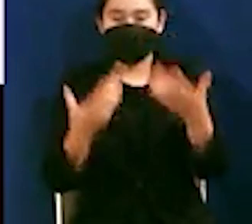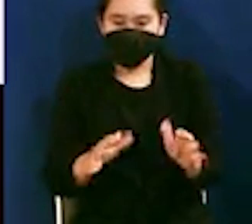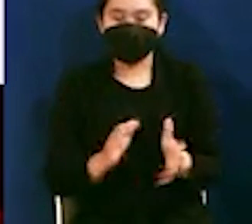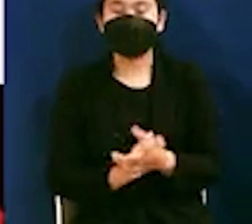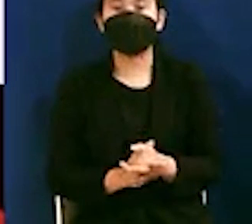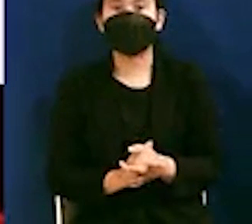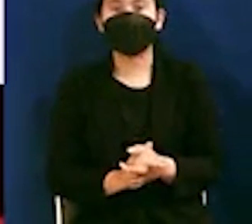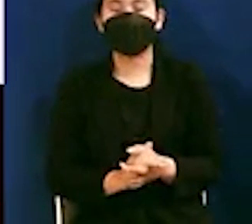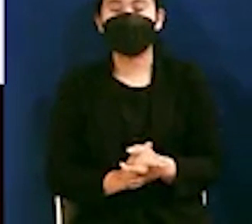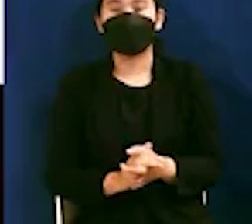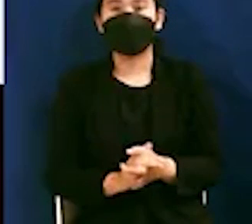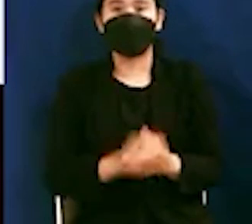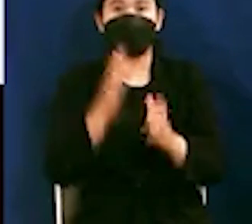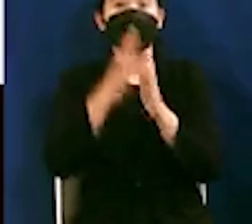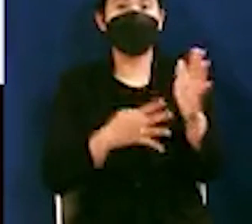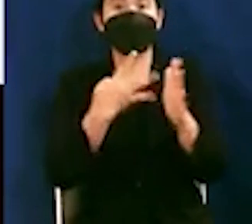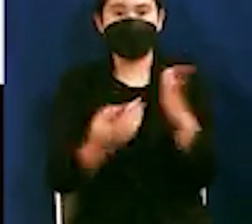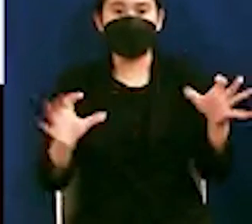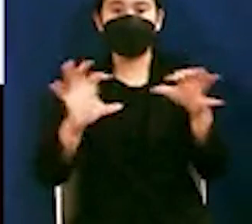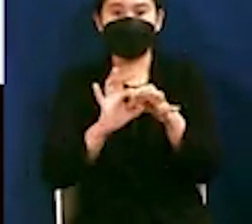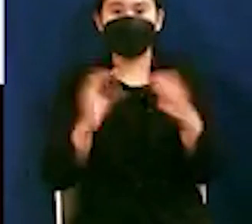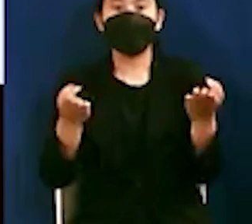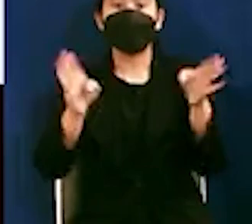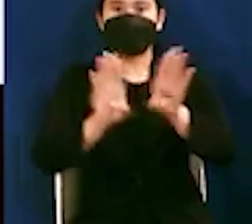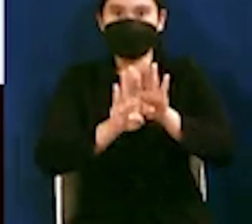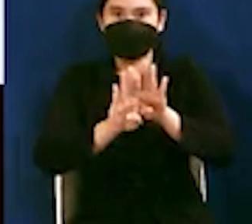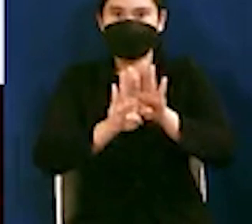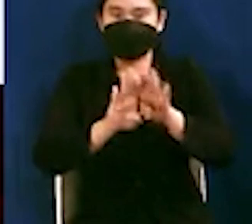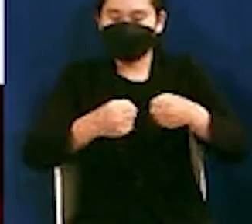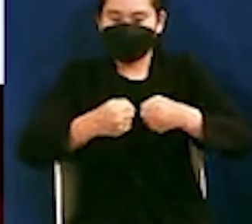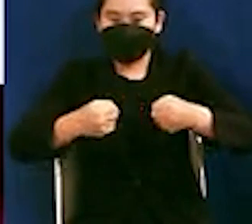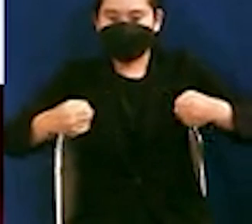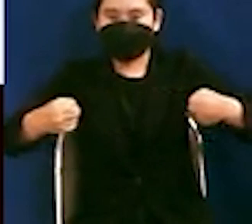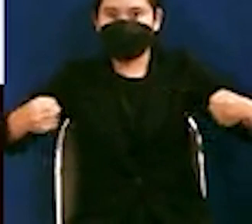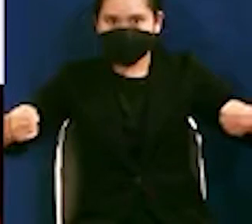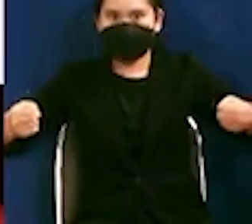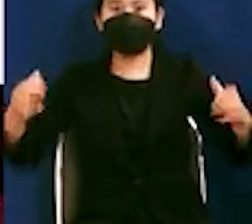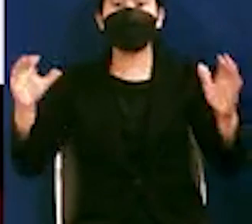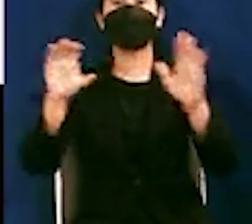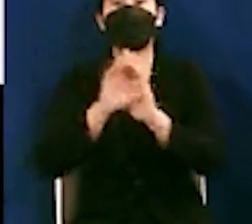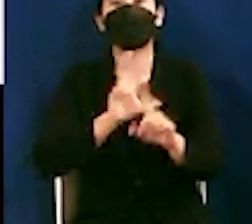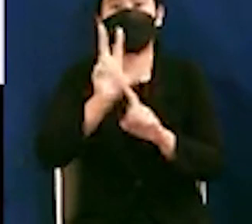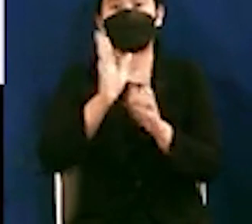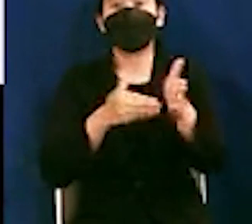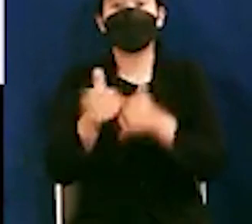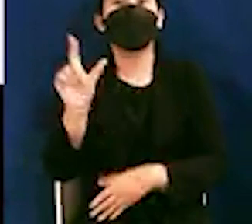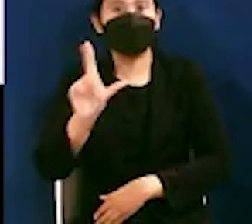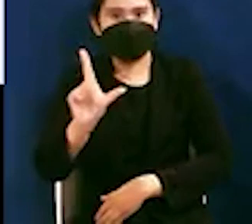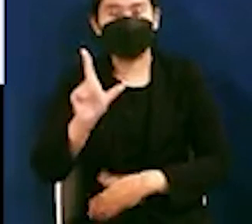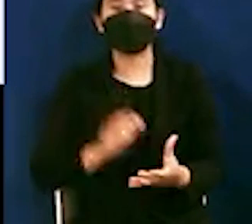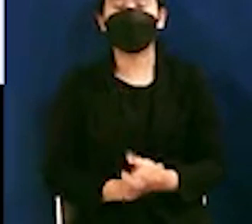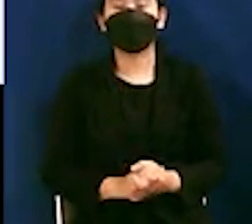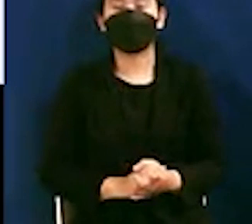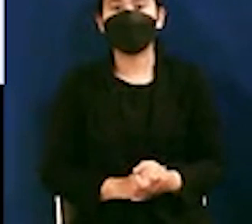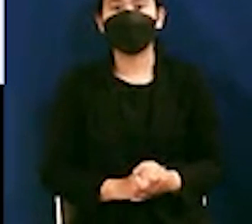ใช้มาตรการล็อกดาวน์นานกว่านี้หรือมีประสิทธิภาพมากกว่านี้ก็จะเป็นดังรูปที่3นะครับจะเป็นเส้นสีเหลืองถัดลงมาน